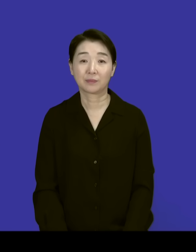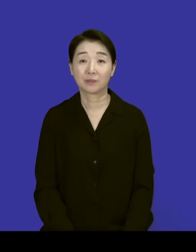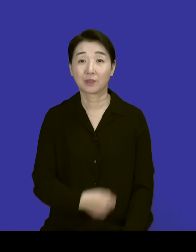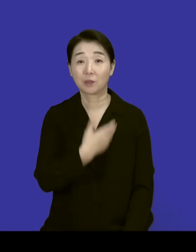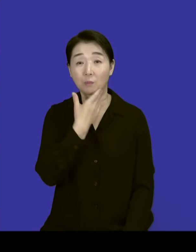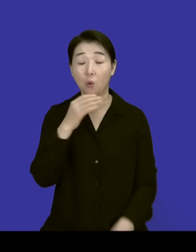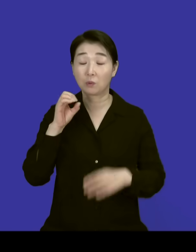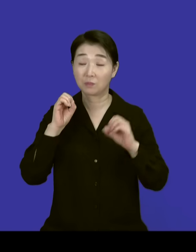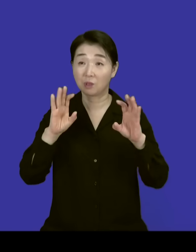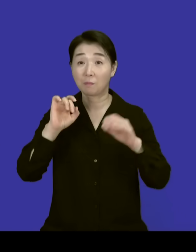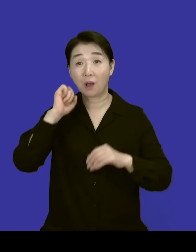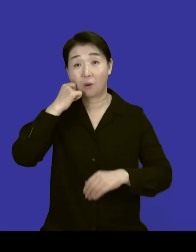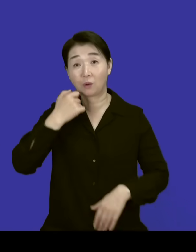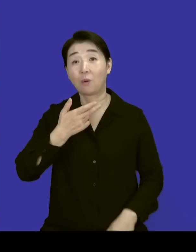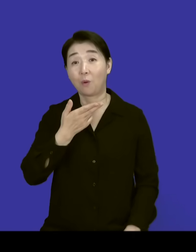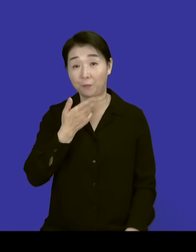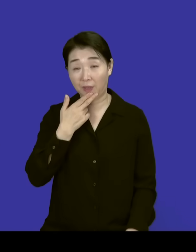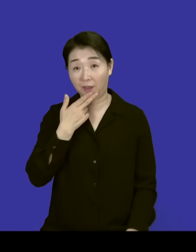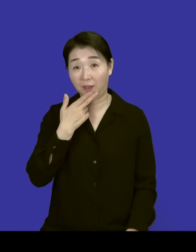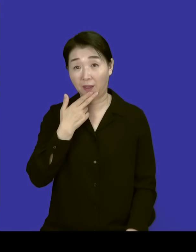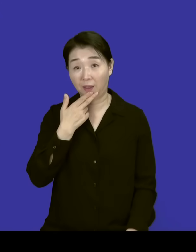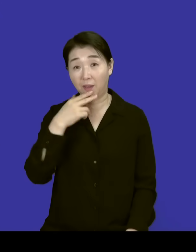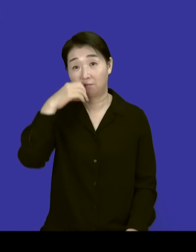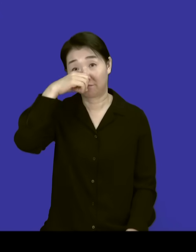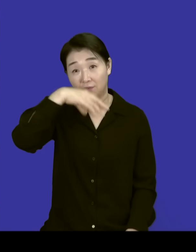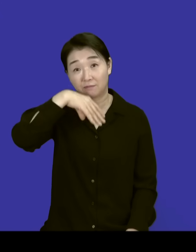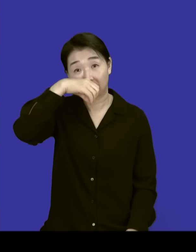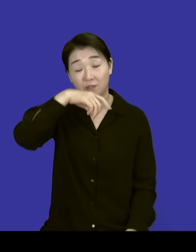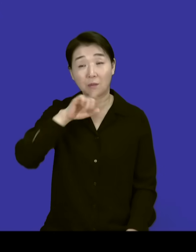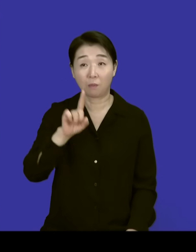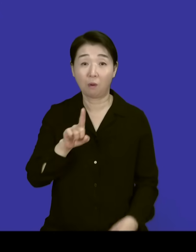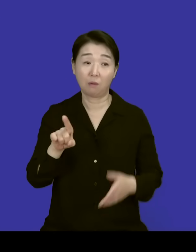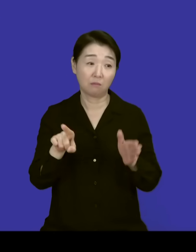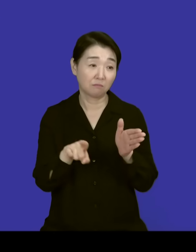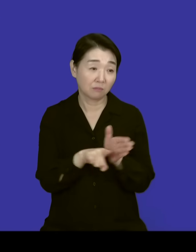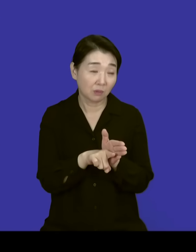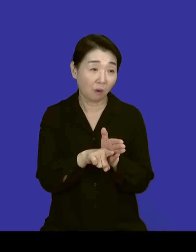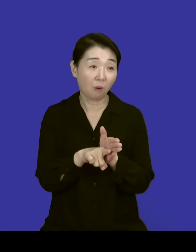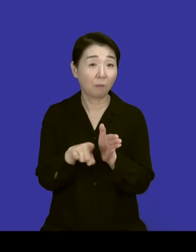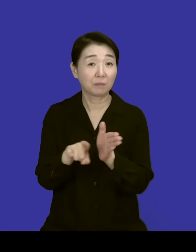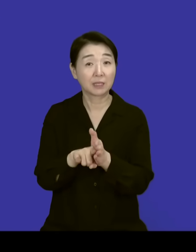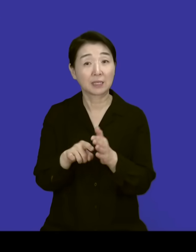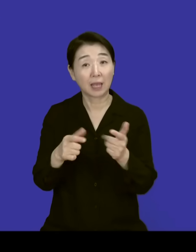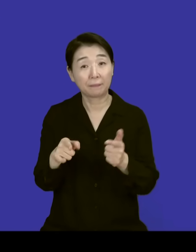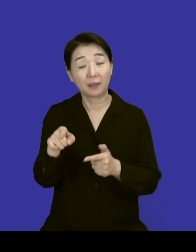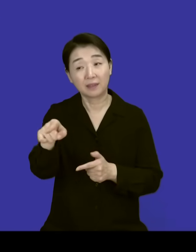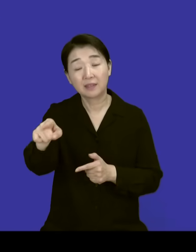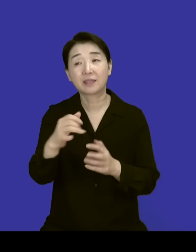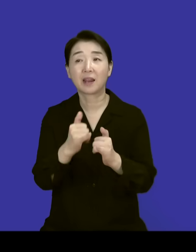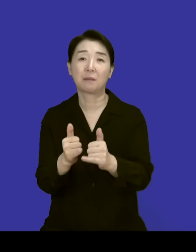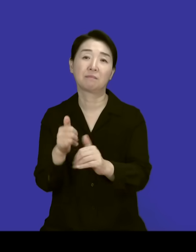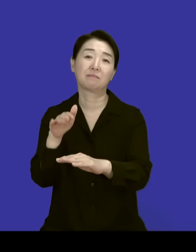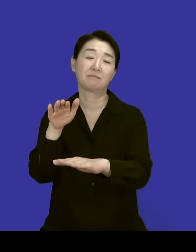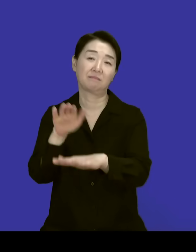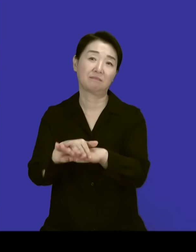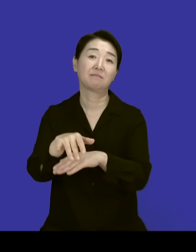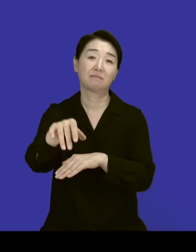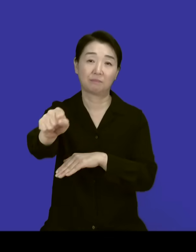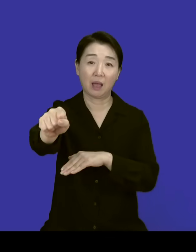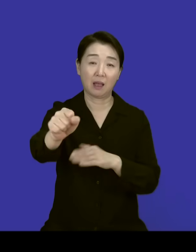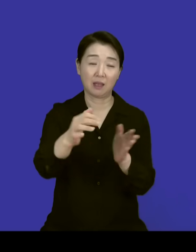복음을 전파하는 거는 어려운 게 아니다. 그냥 믿고 안 믿고는 그 사람의 몫이지. 네. 예수